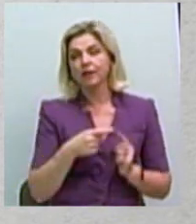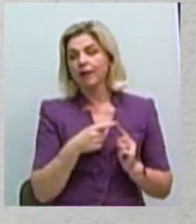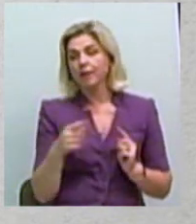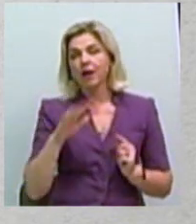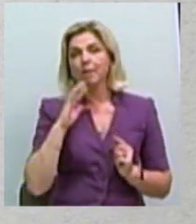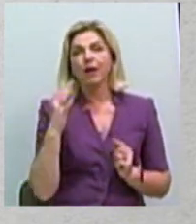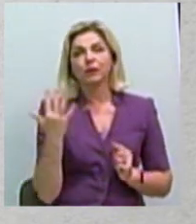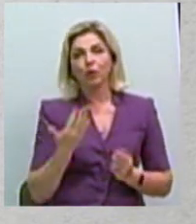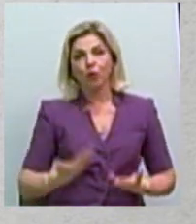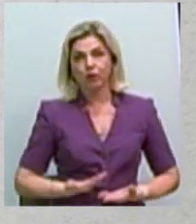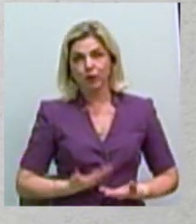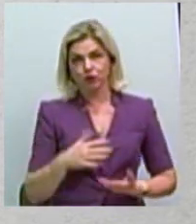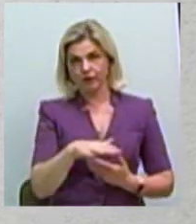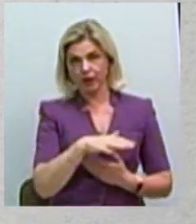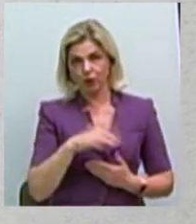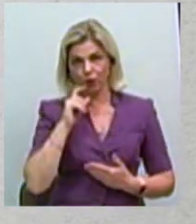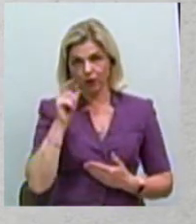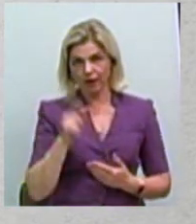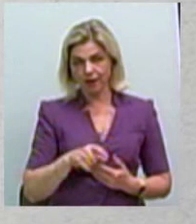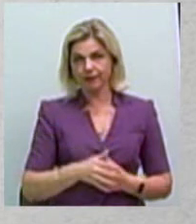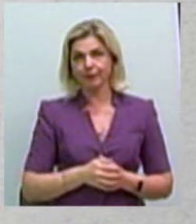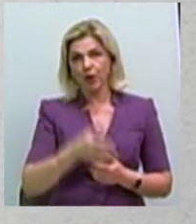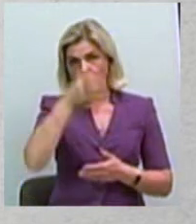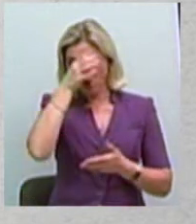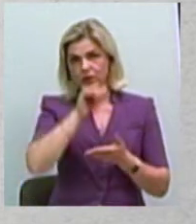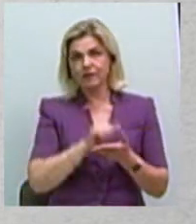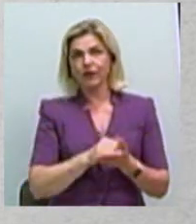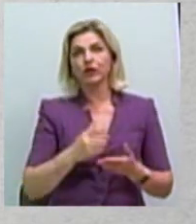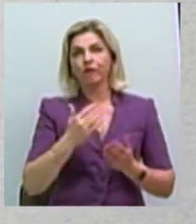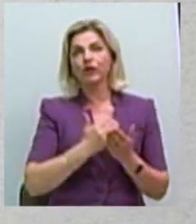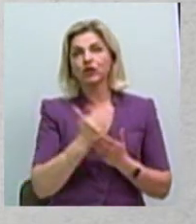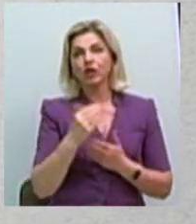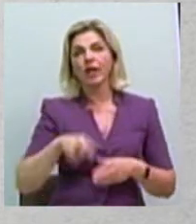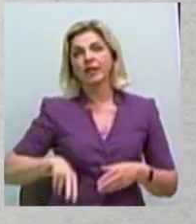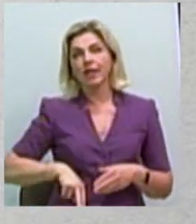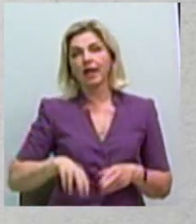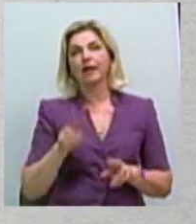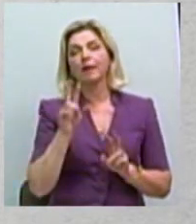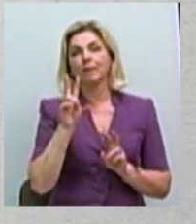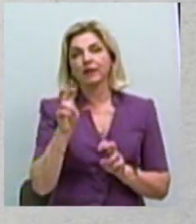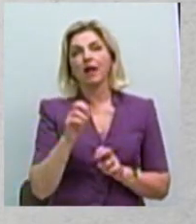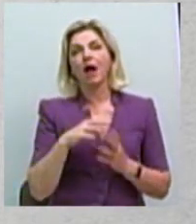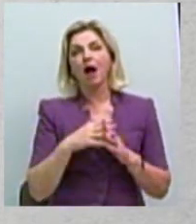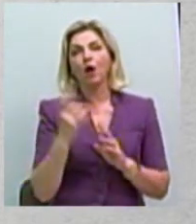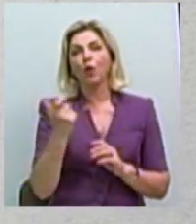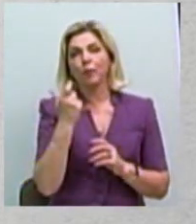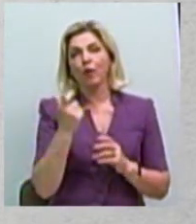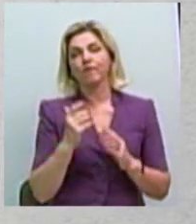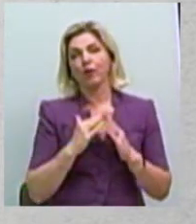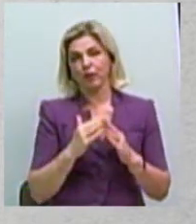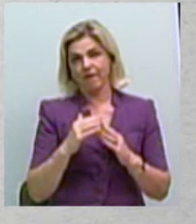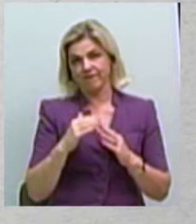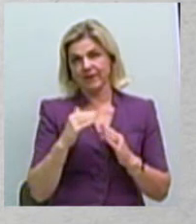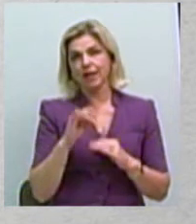останніх 5 років проживає на території України. Освіта вища. Директор приватного підприємства агропромислова фірма «Вісла».